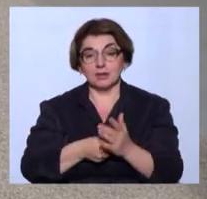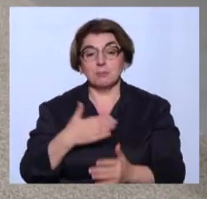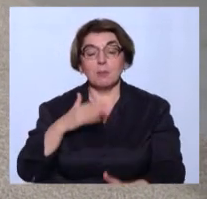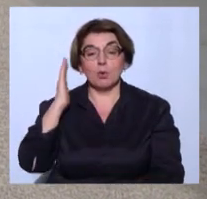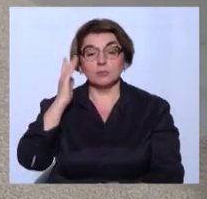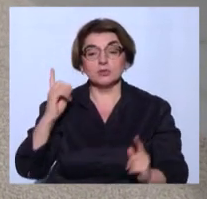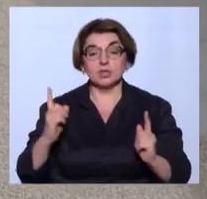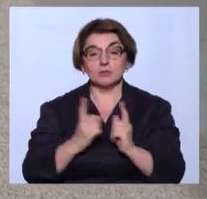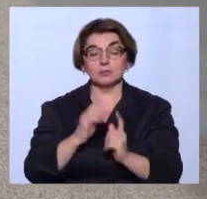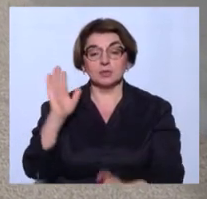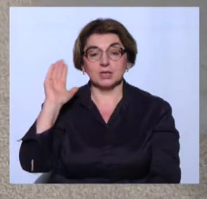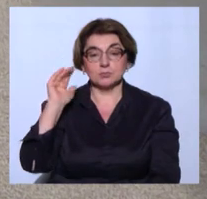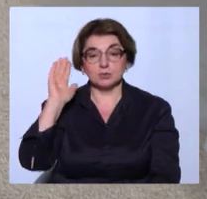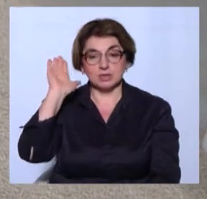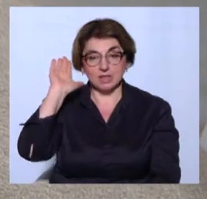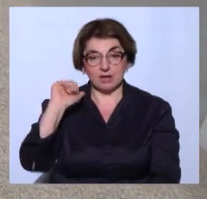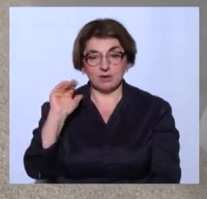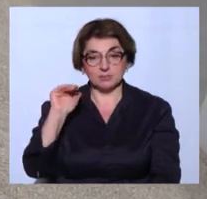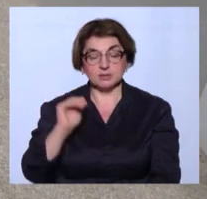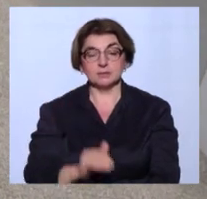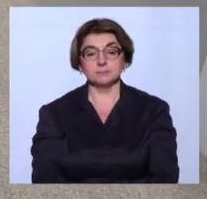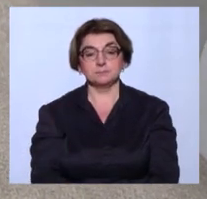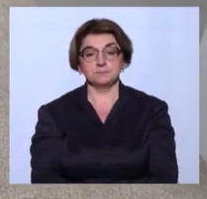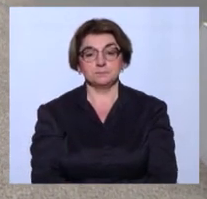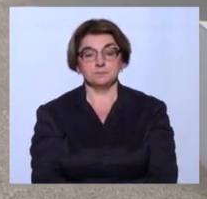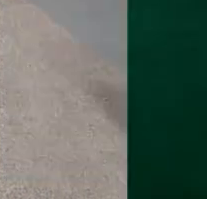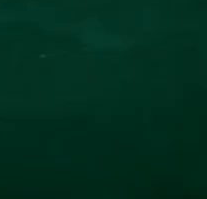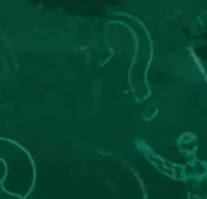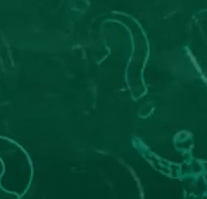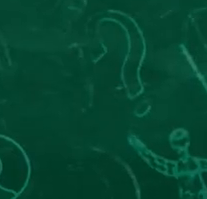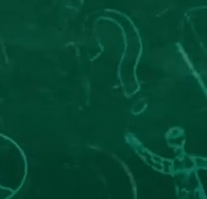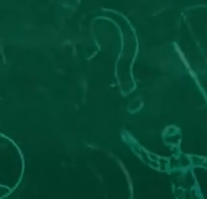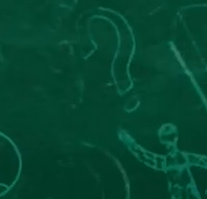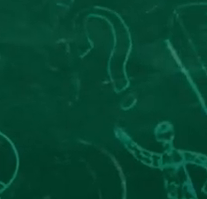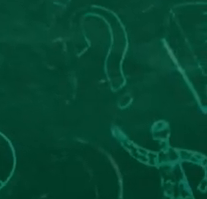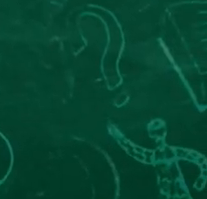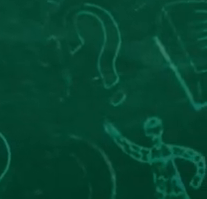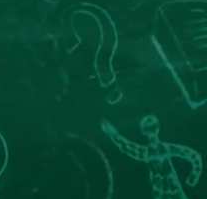მე მომდევნო შეხვედრამდე გემშვიდობებით, ნახვამდის.